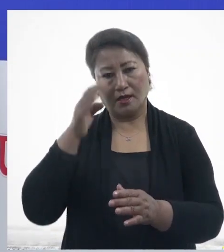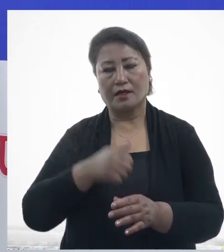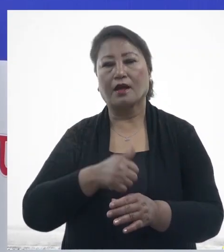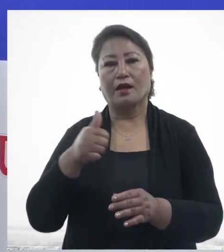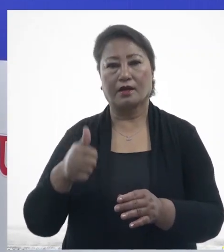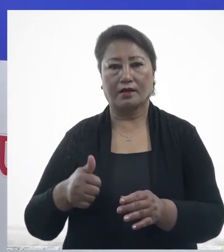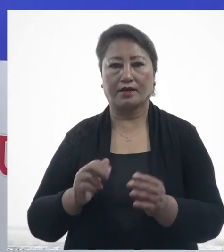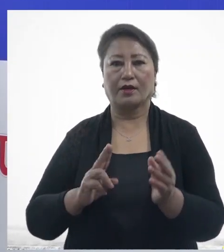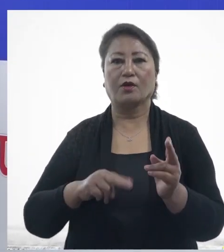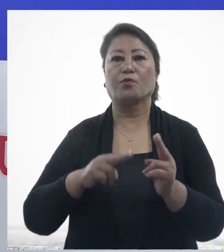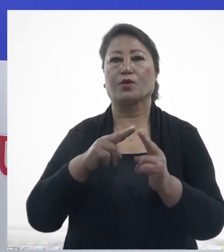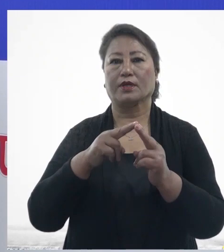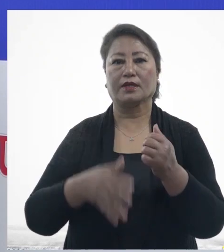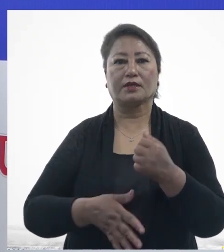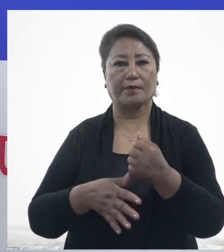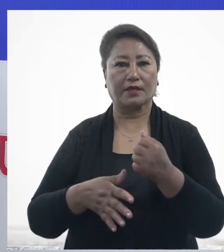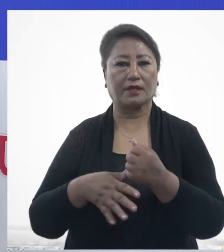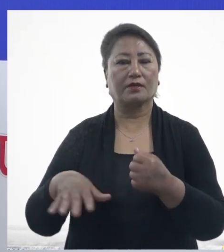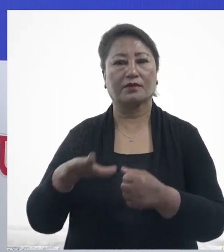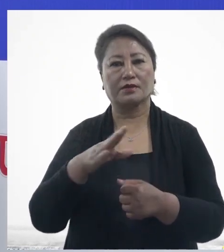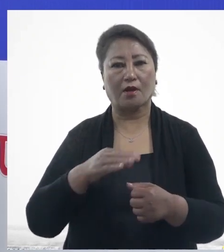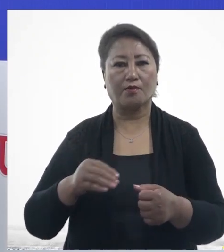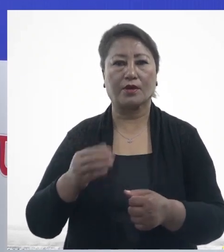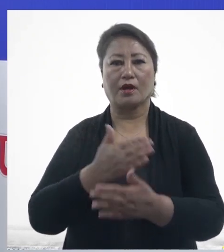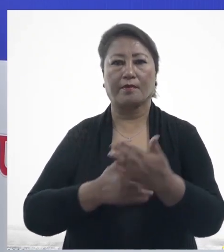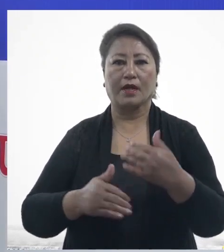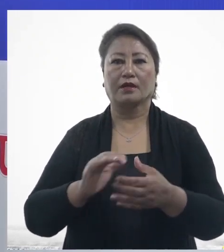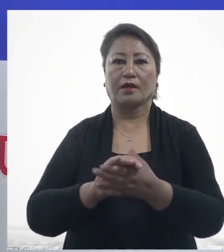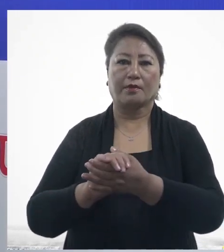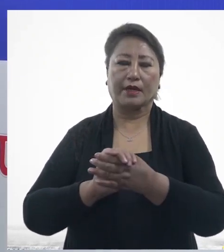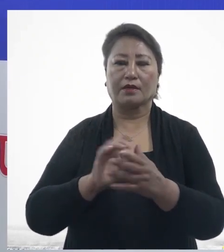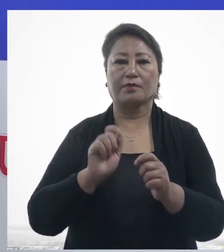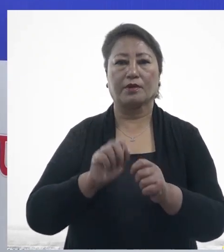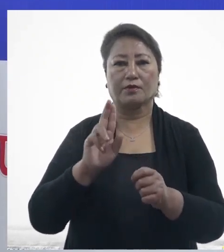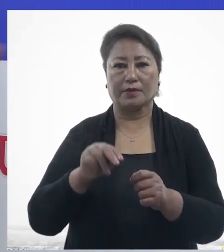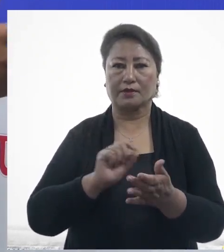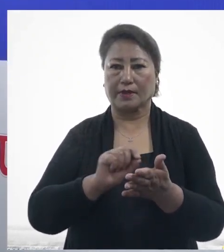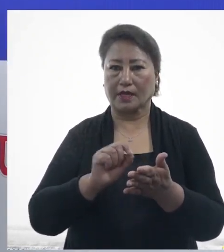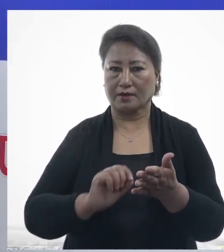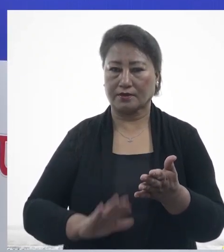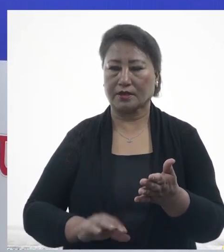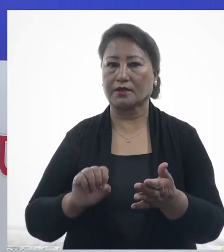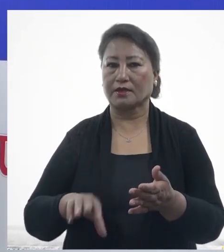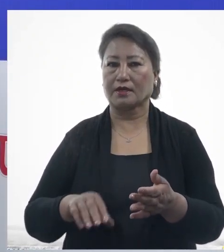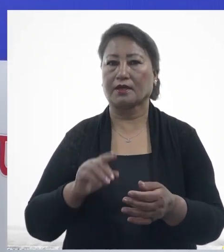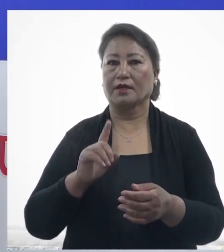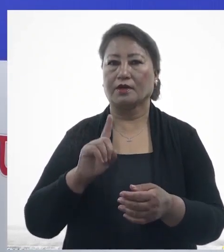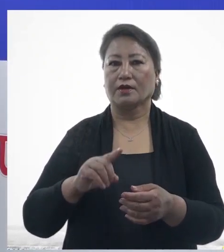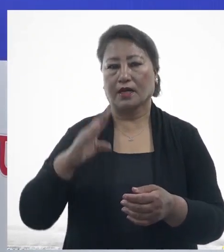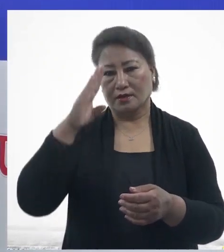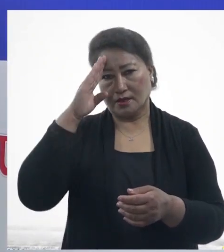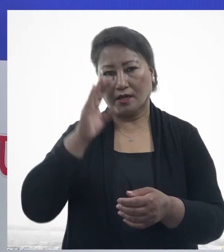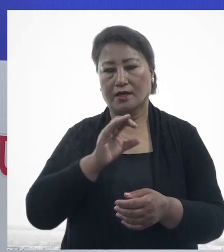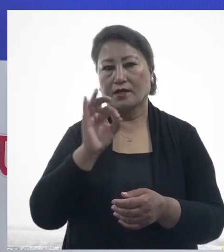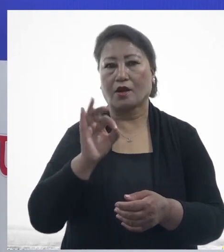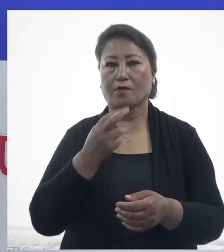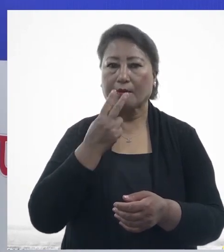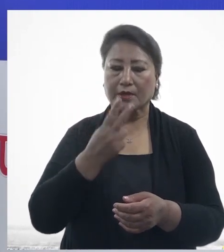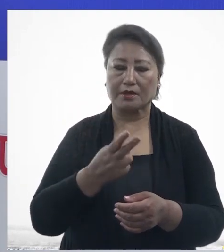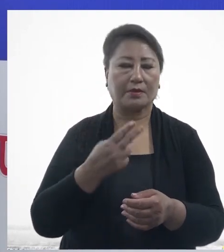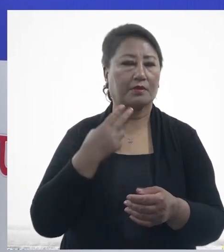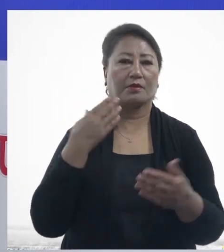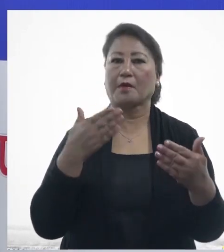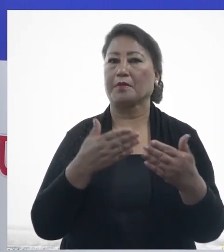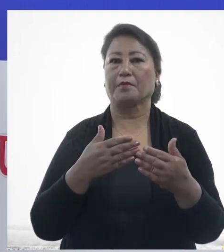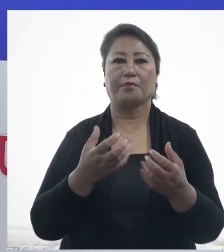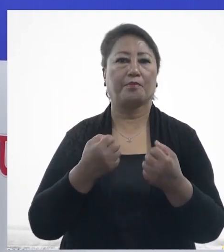खालको भौतिक संरचनाहरू बन्छन् ती सम्पूर्णहरू चाहिँ अपाङ्ग मैत्री बन्नुपर्छ भने बकायदा लेखिया छ. तर तपाईँ हामी अहिले एउटा दुईवटा सरकारी भवनमा जाउँ त त्यो कुरा हामी भेट्दैनौँ त. हिजो